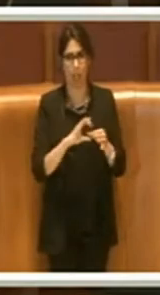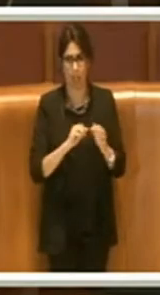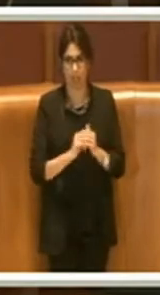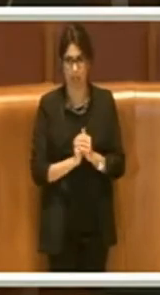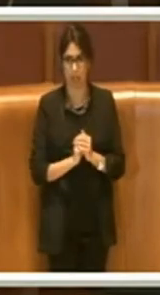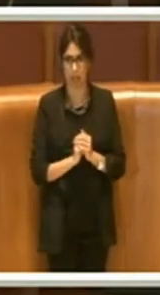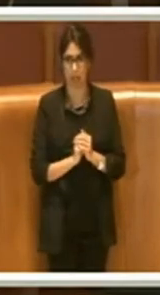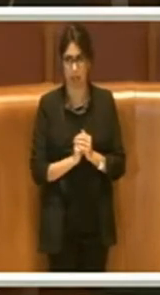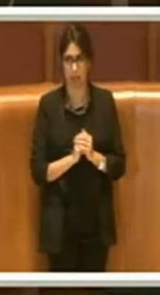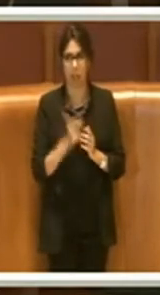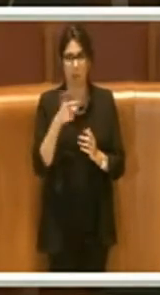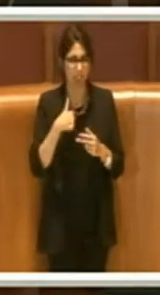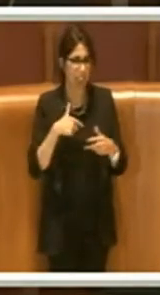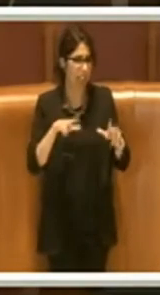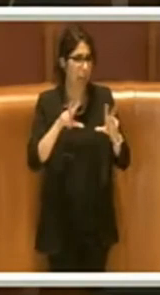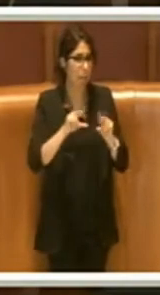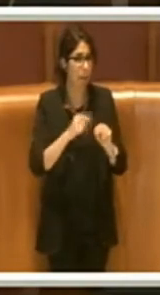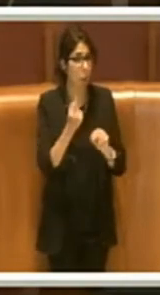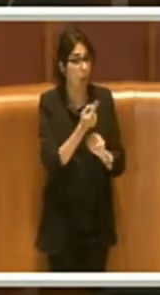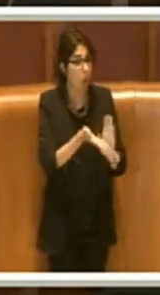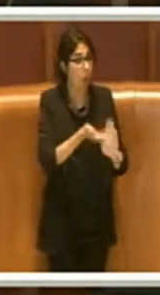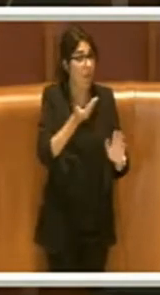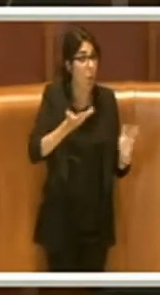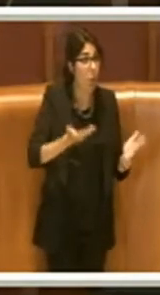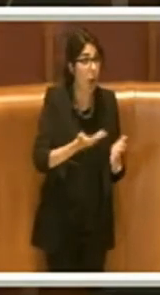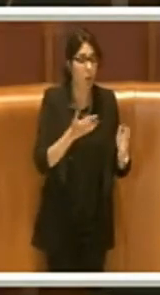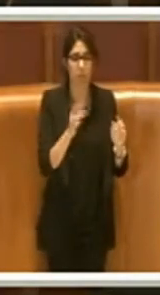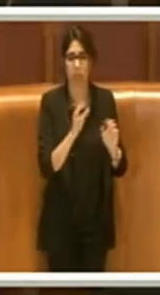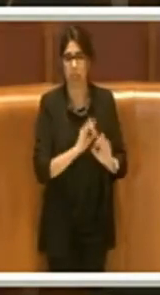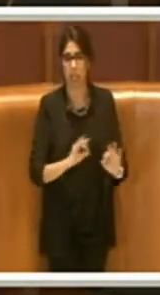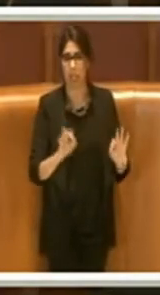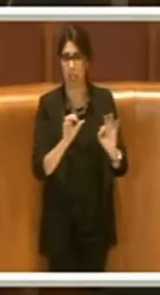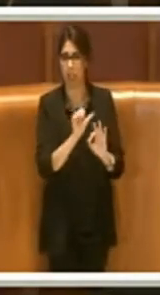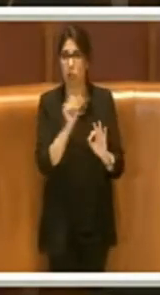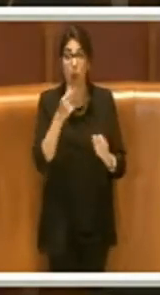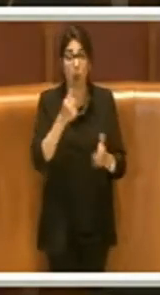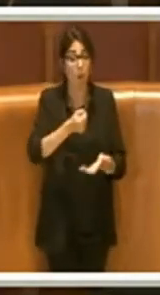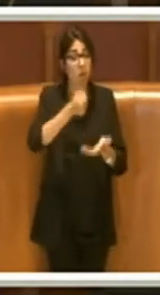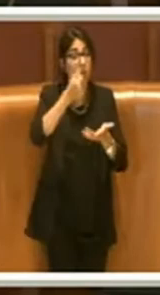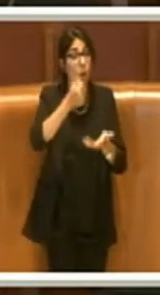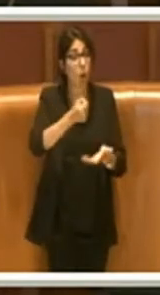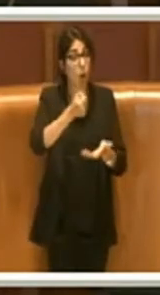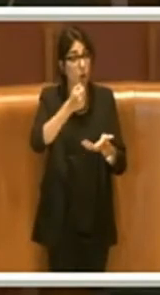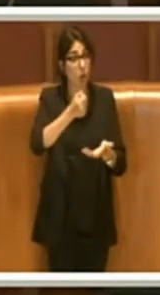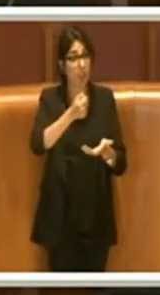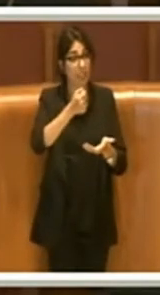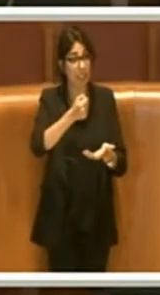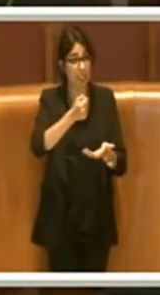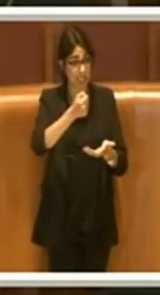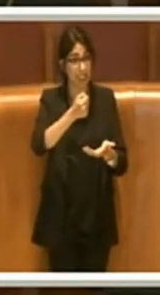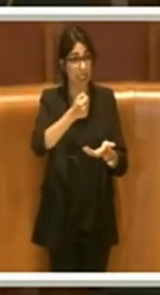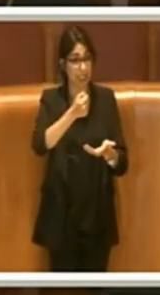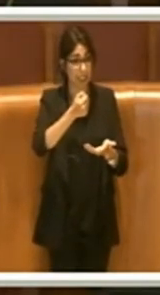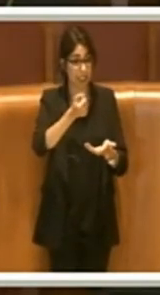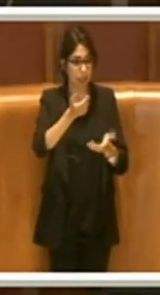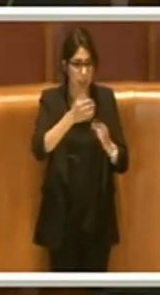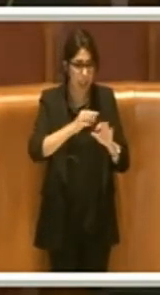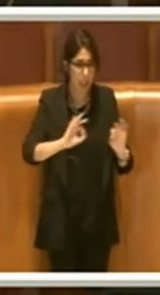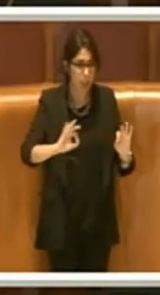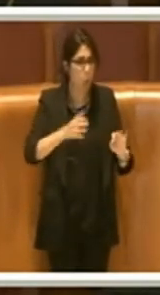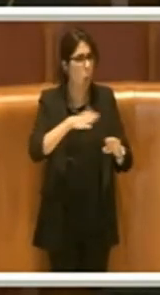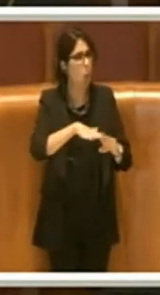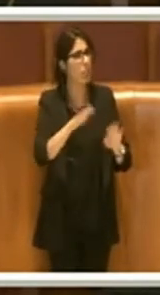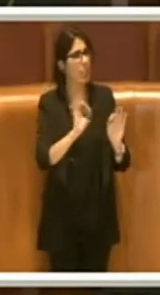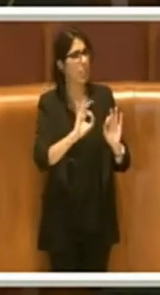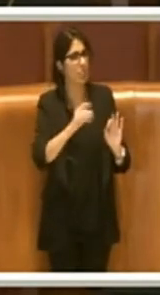non viene tolto nulla a nessuno, ma in realtà dei fondi che sono oggetto di economia vengono messi a disposizione, come giusto che